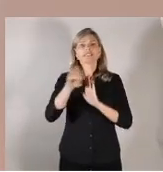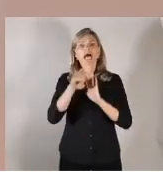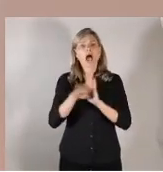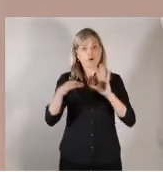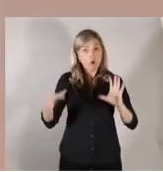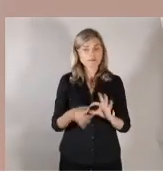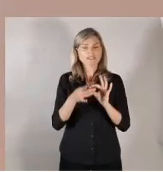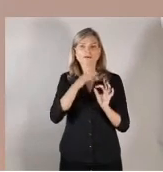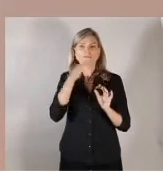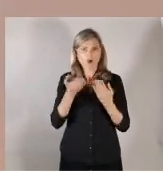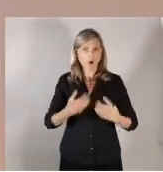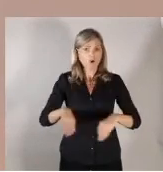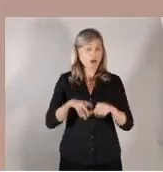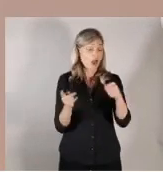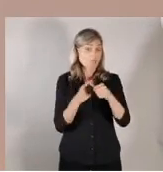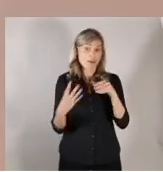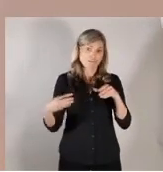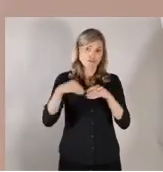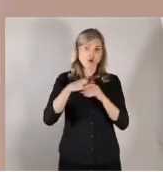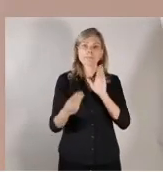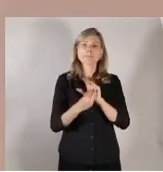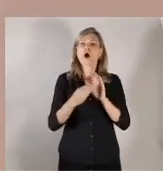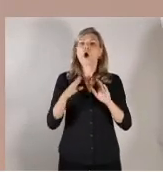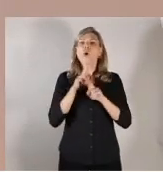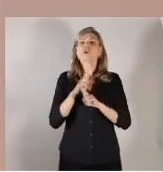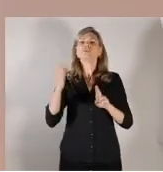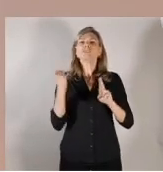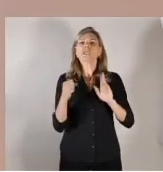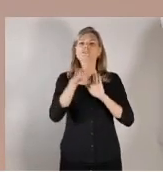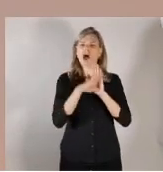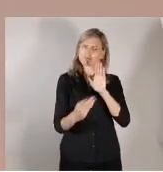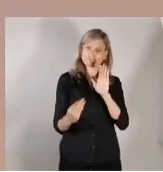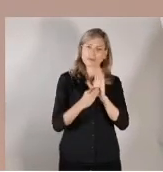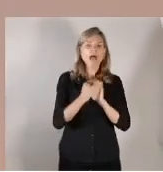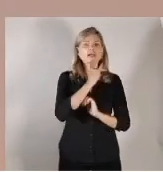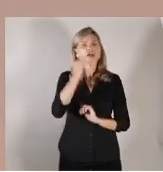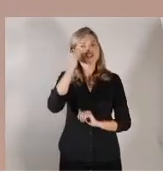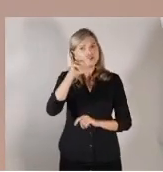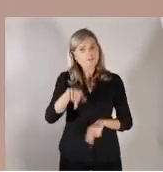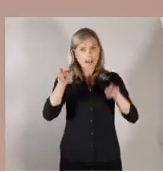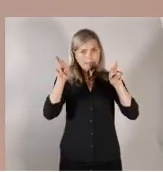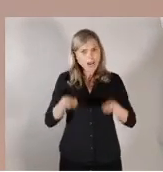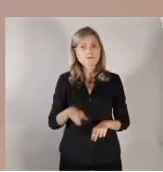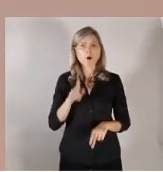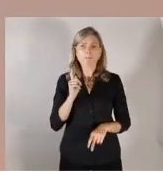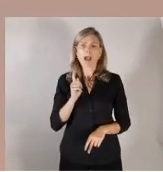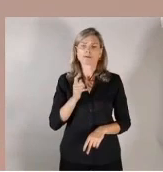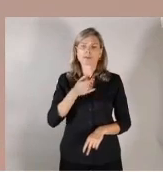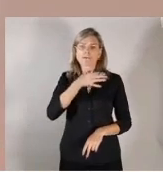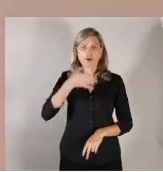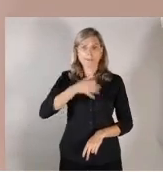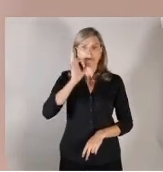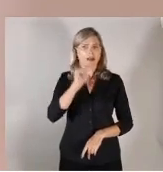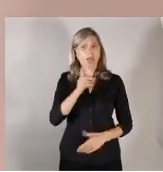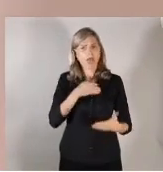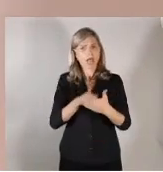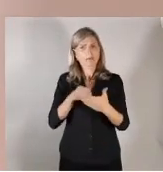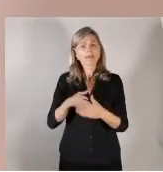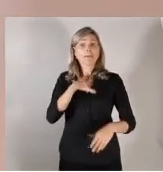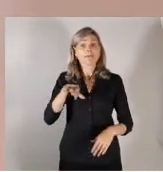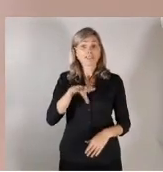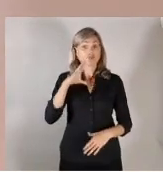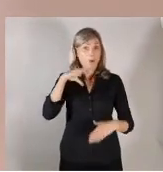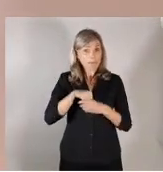vody, který zaprvé zakotvuje ústavní právo každého člověka na přístup k pitné vodě v místě bydliště